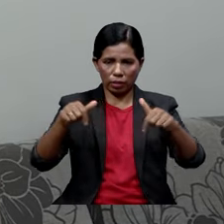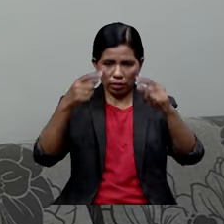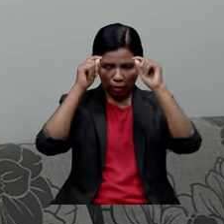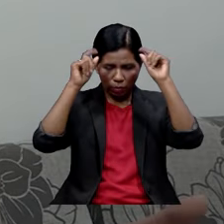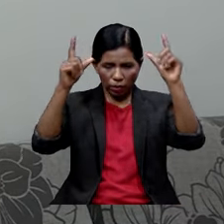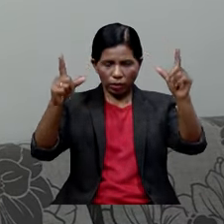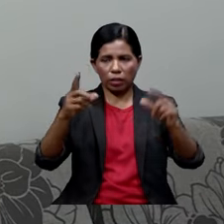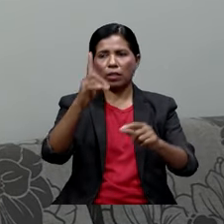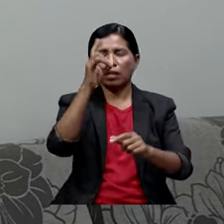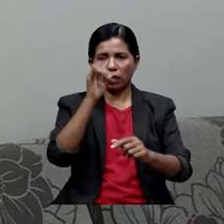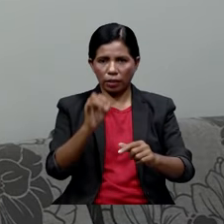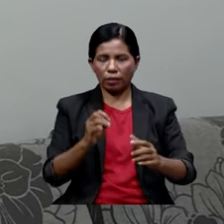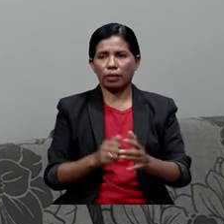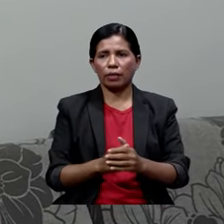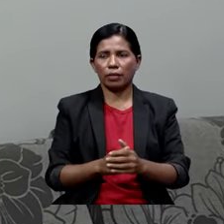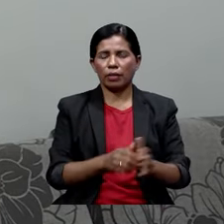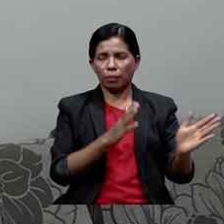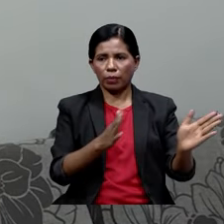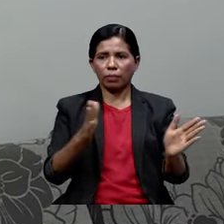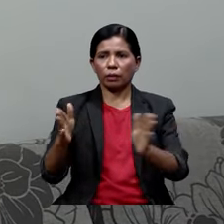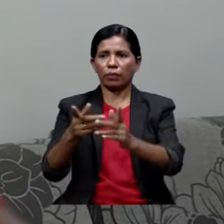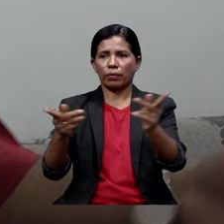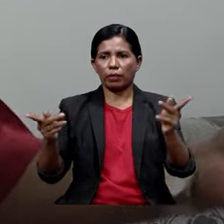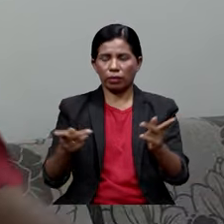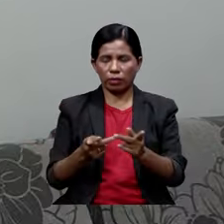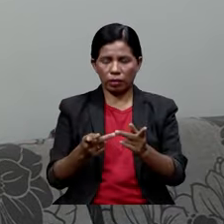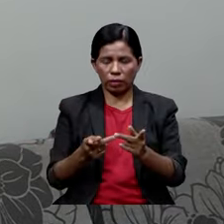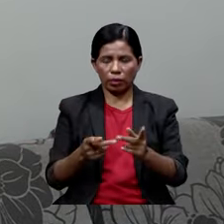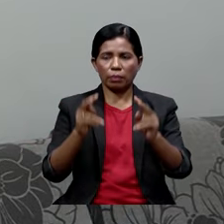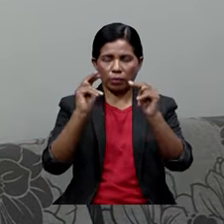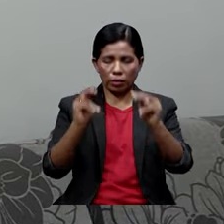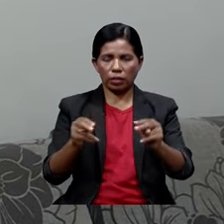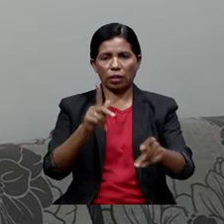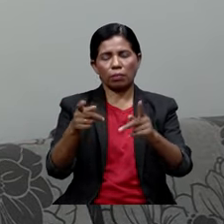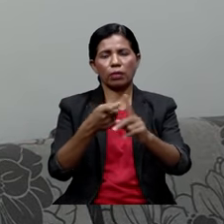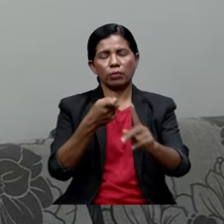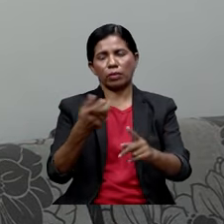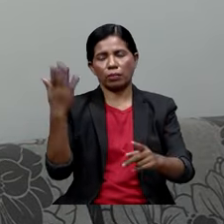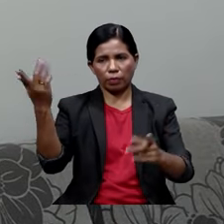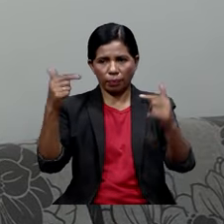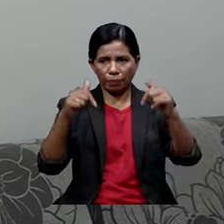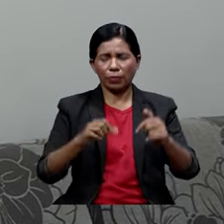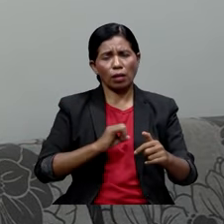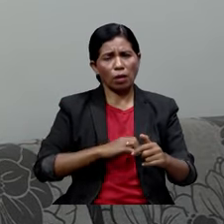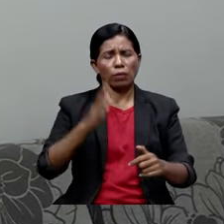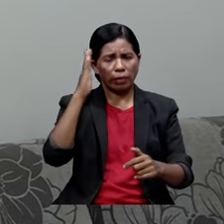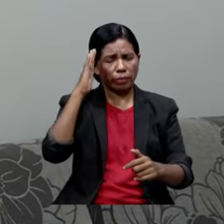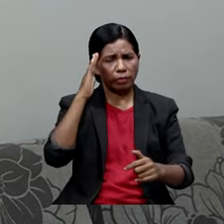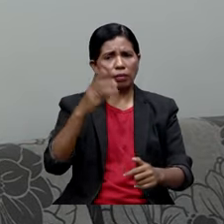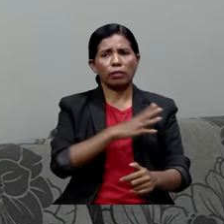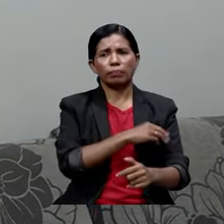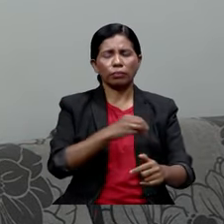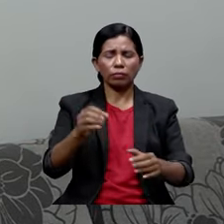DII juga menyiapkan hal-hal yang perlu untuk mereka dari sana datang Jadi saya pikir ini adalah gerakan